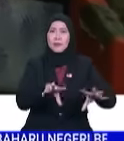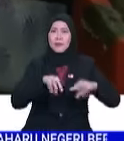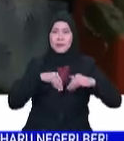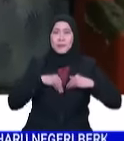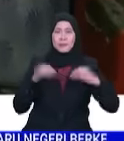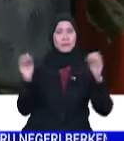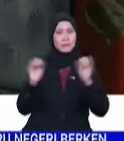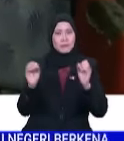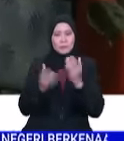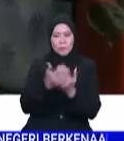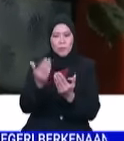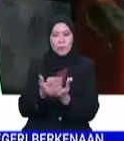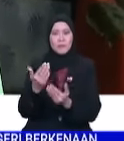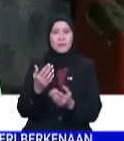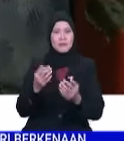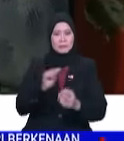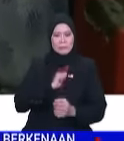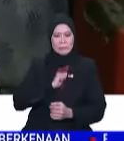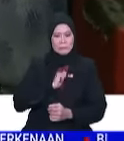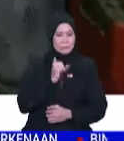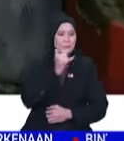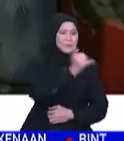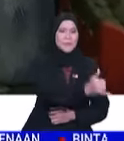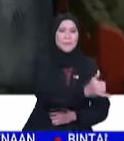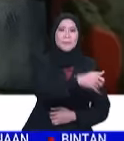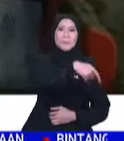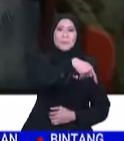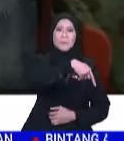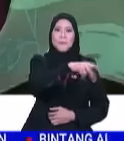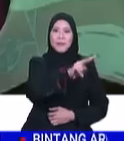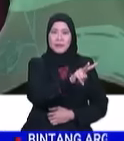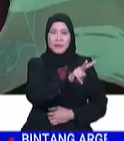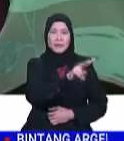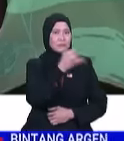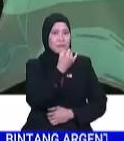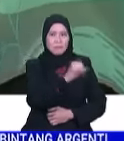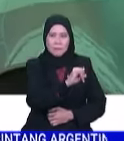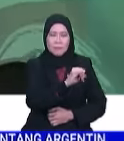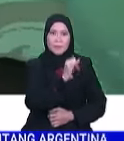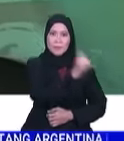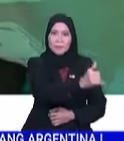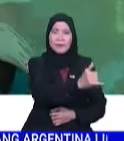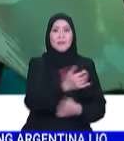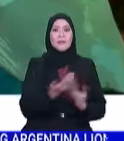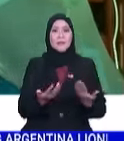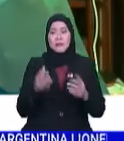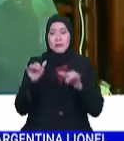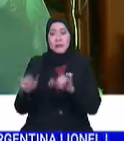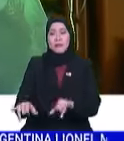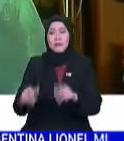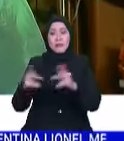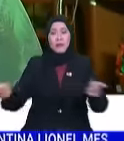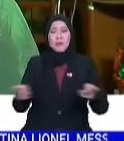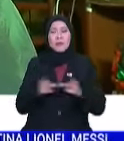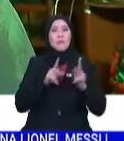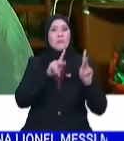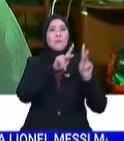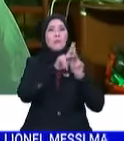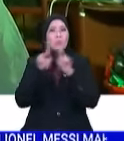tidak mempunyai kemudahan untuk hadir sendiri ke pusat pemberian vaksin PPV, terutamanya yang tinggal di kawasan